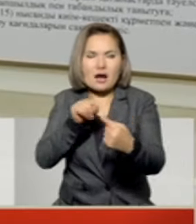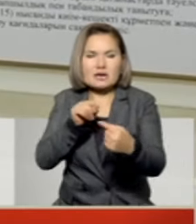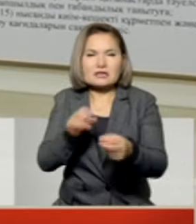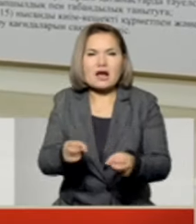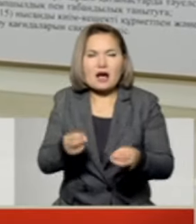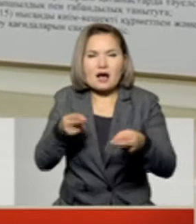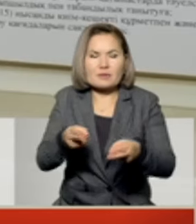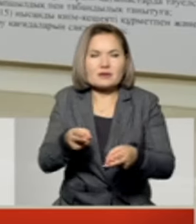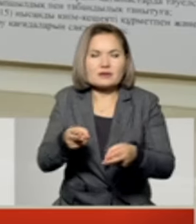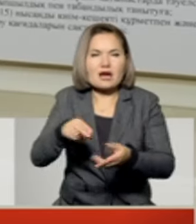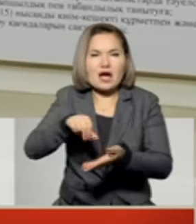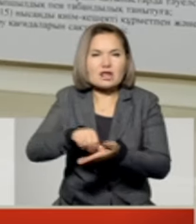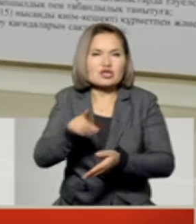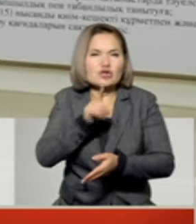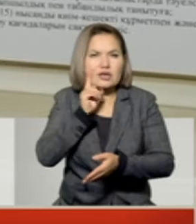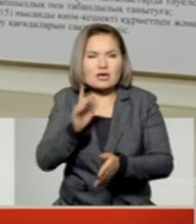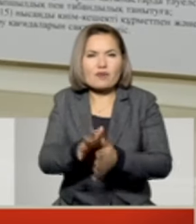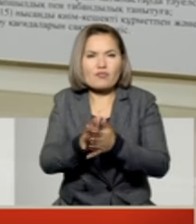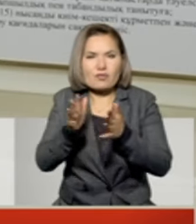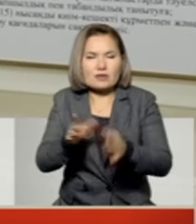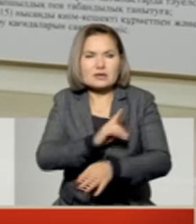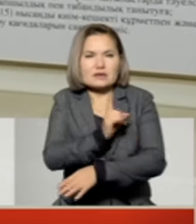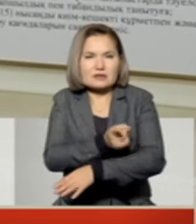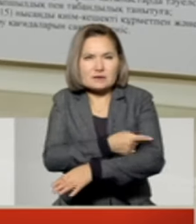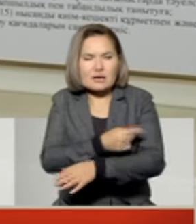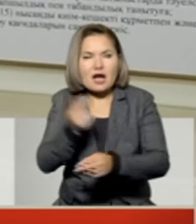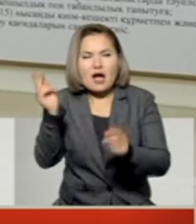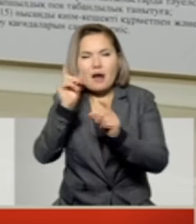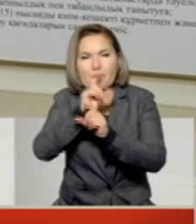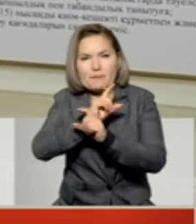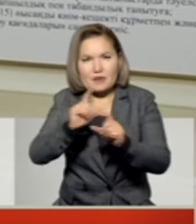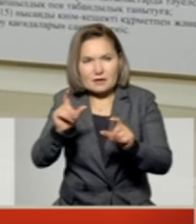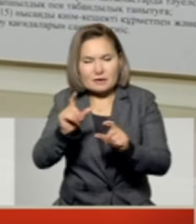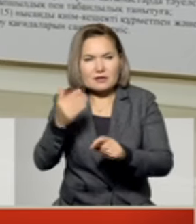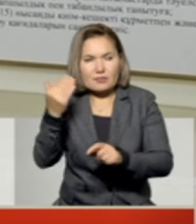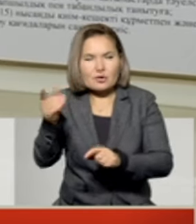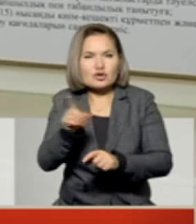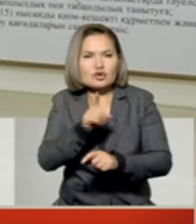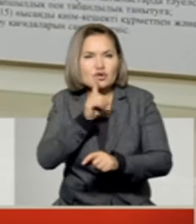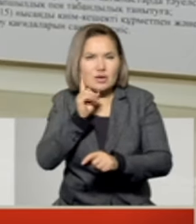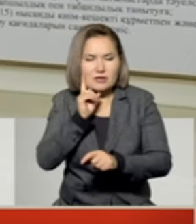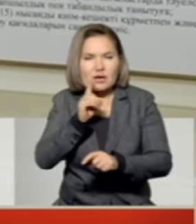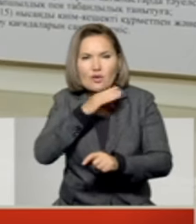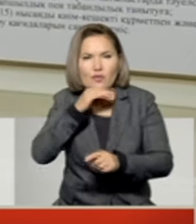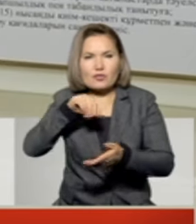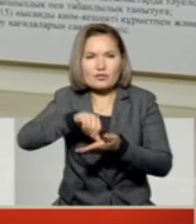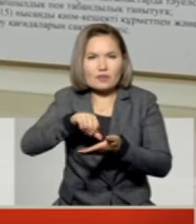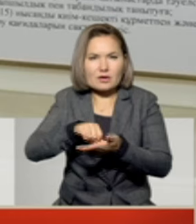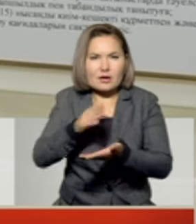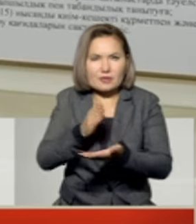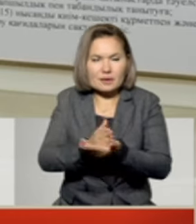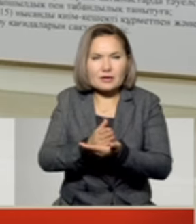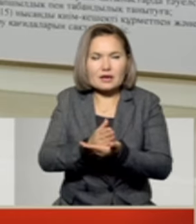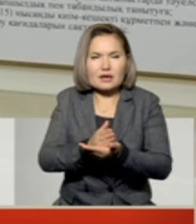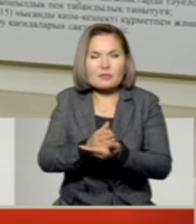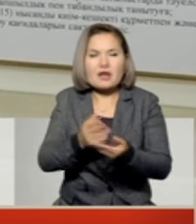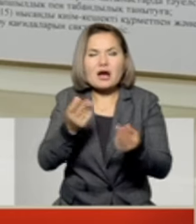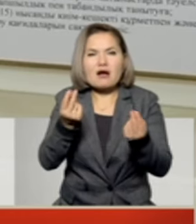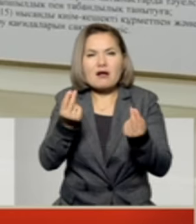жас өспірімдер осы қылмыс жолына тұру мәселелері көп болып жатыр. Ол жерде жаңағы жеңіл